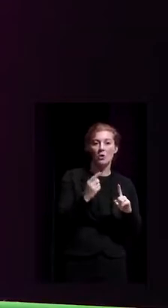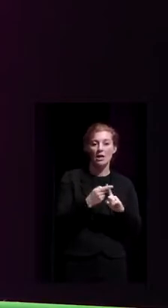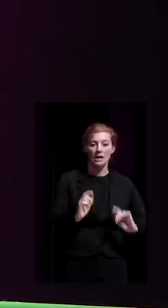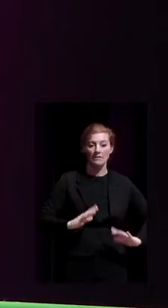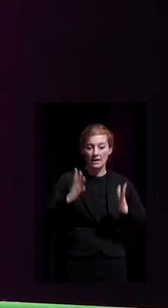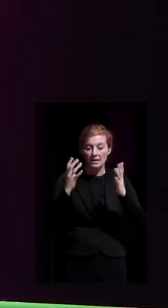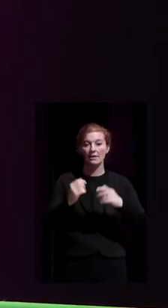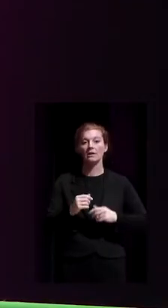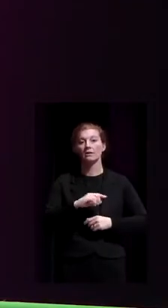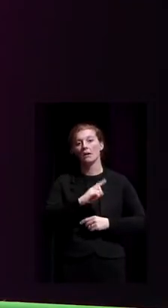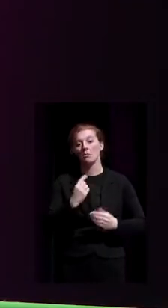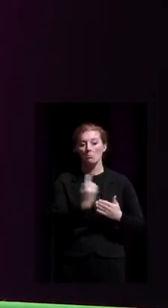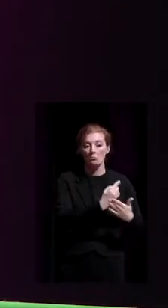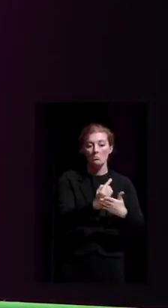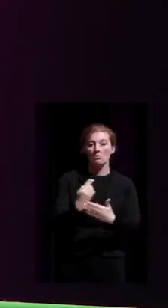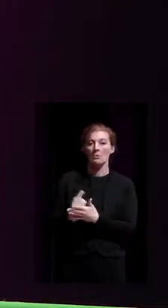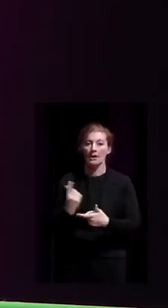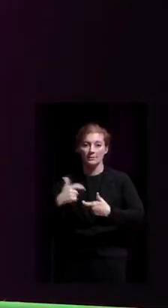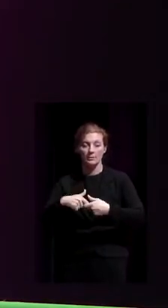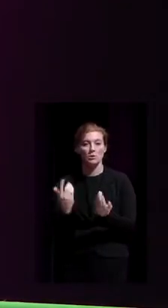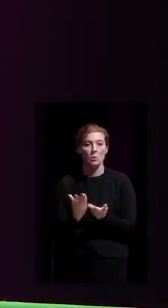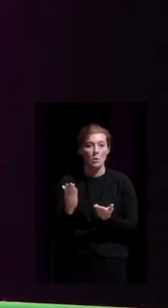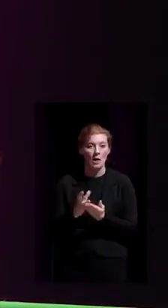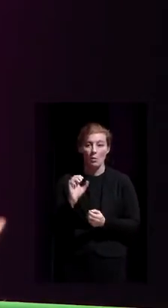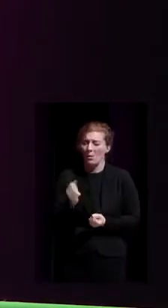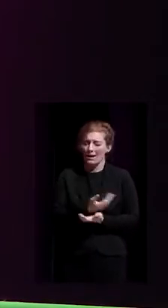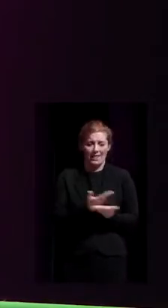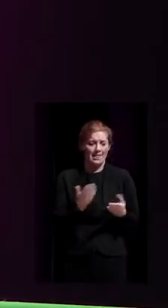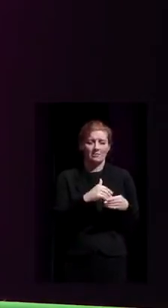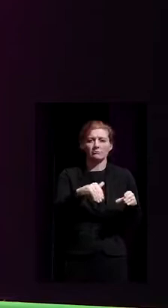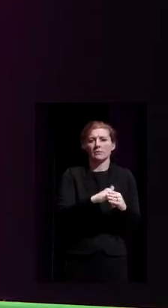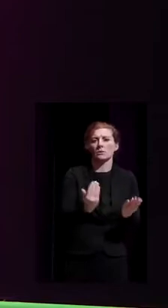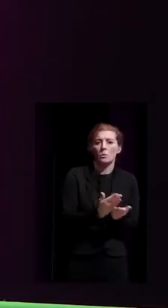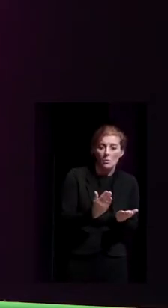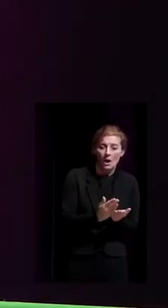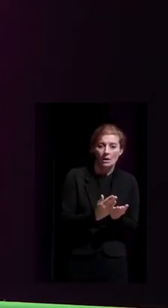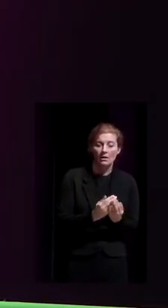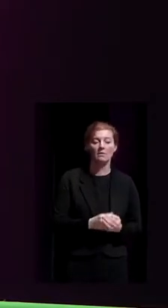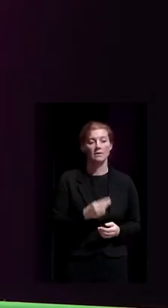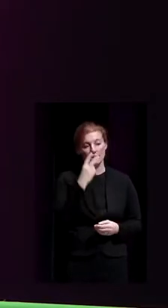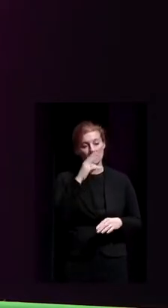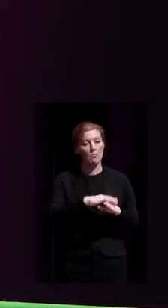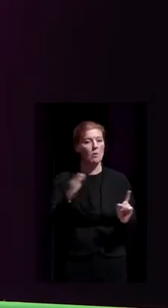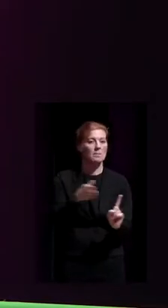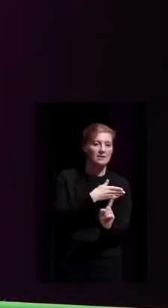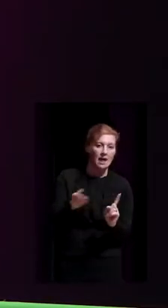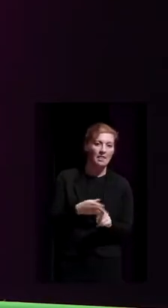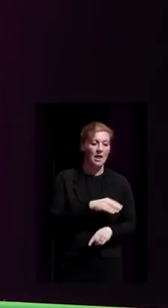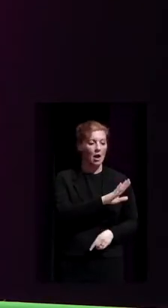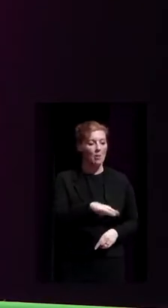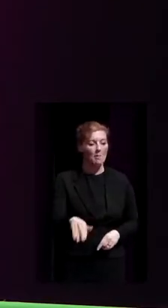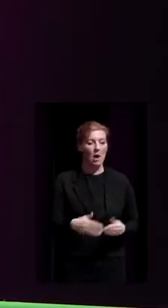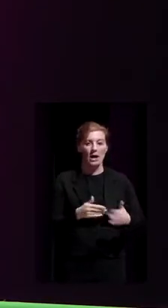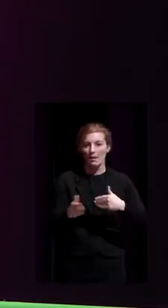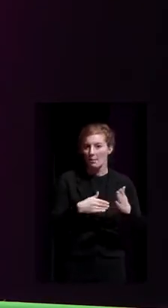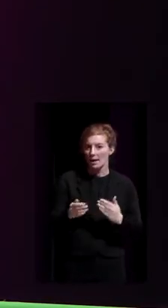Sen händer saker under skolgång och för barn som inte går i skolan. Vi bryr oss mycket om just misshandel, barnarbete och alla andra